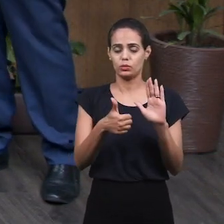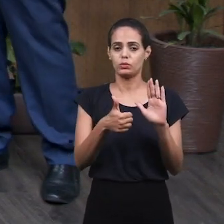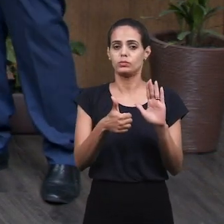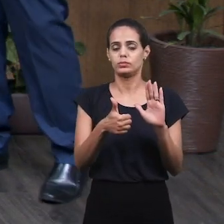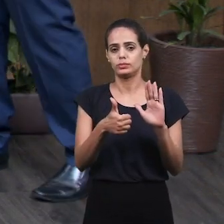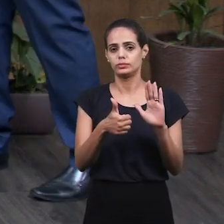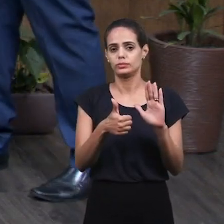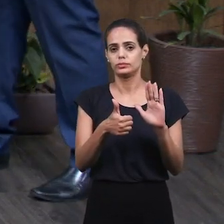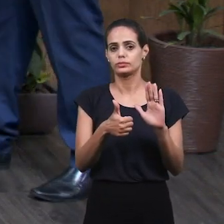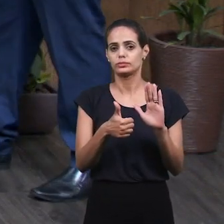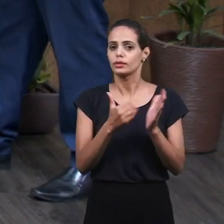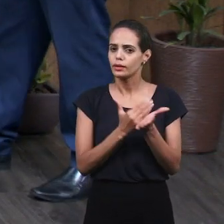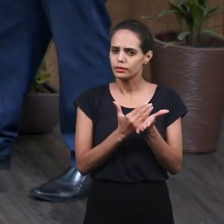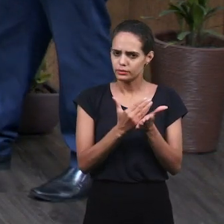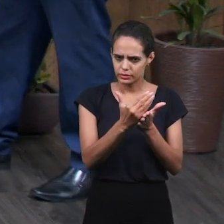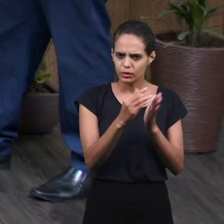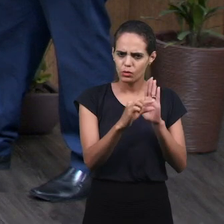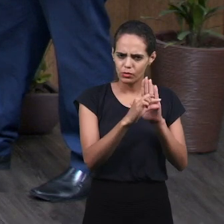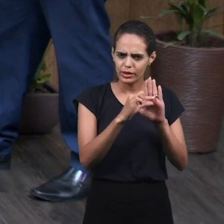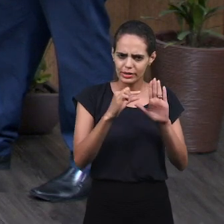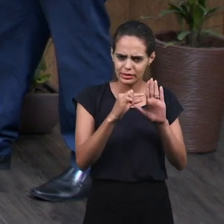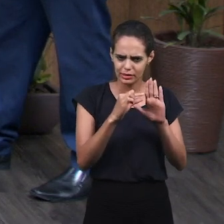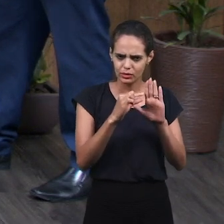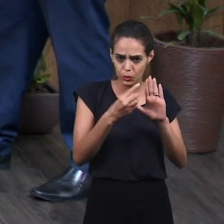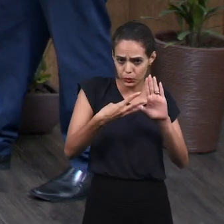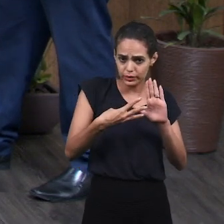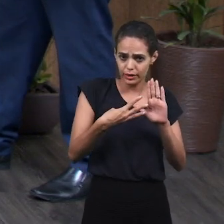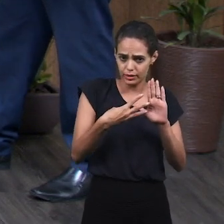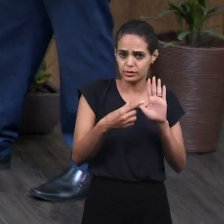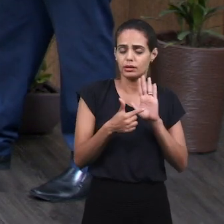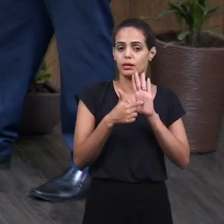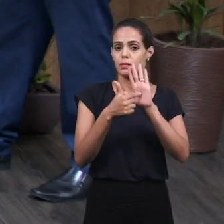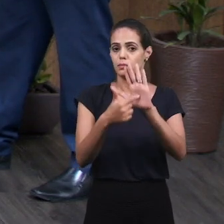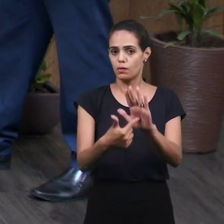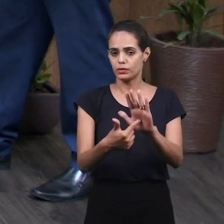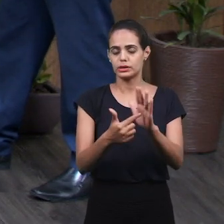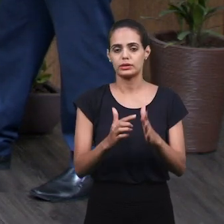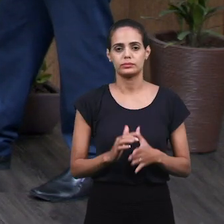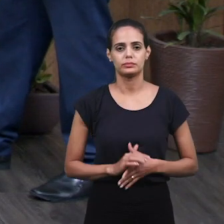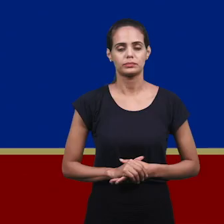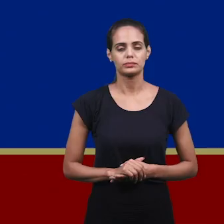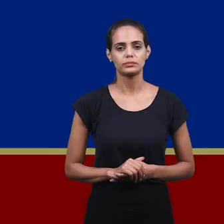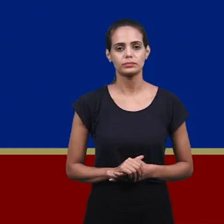initiale du verset 3, qui nous dit, lequel,